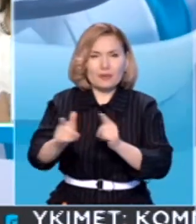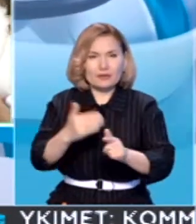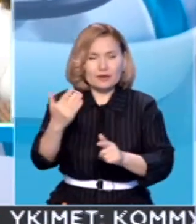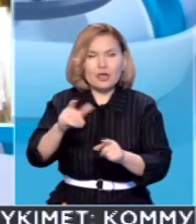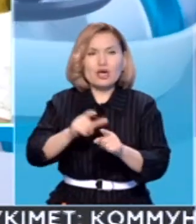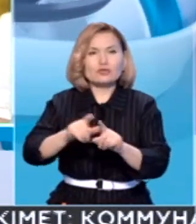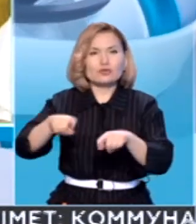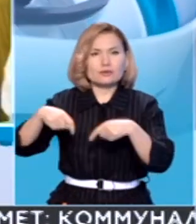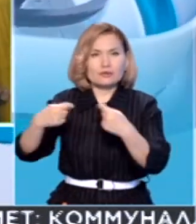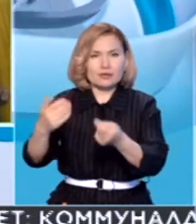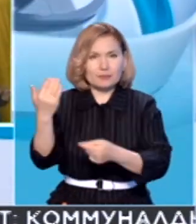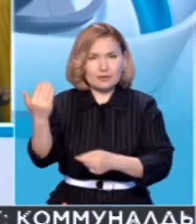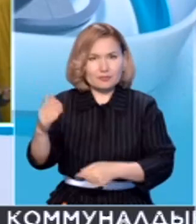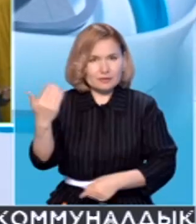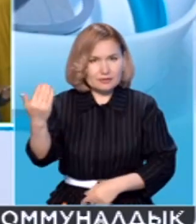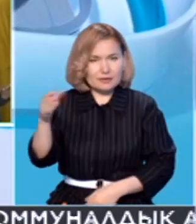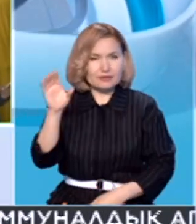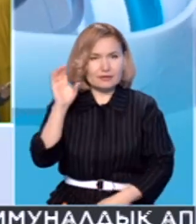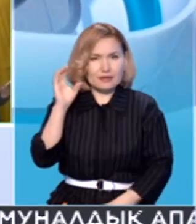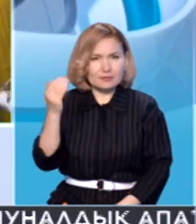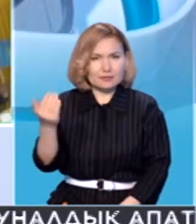сөз өзіңізде.